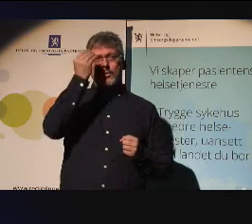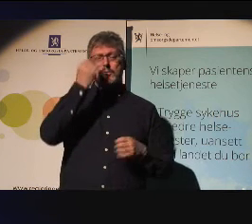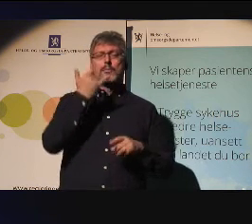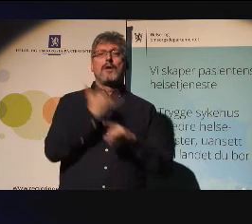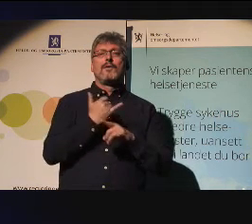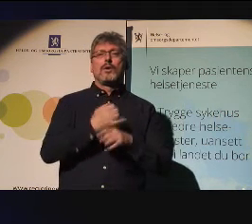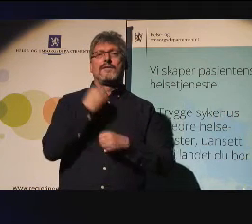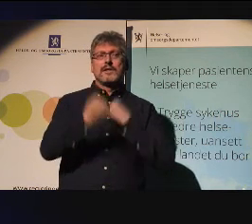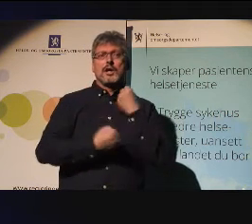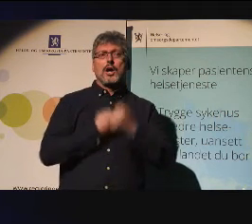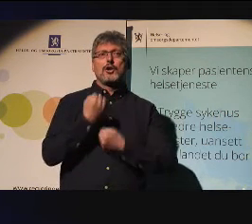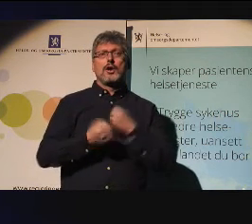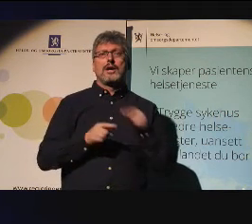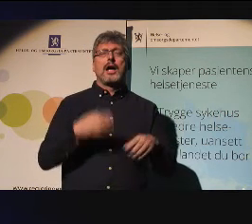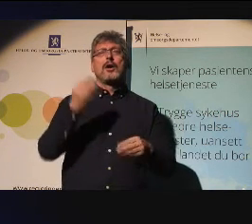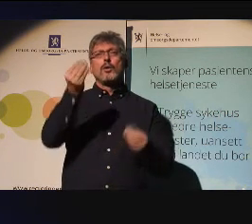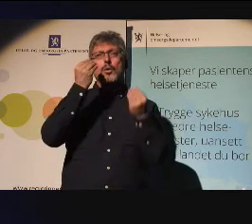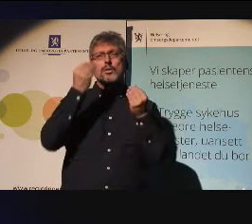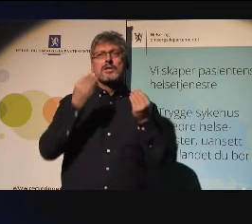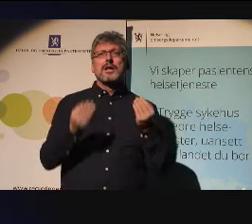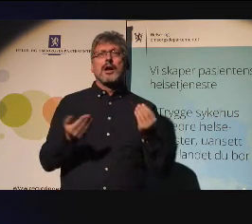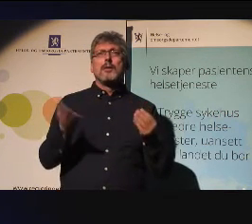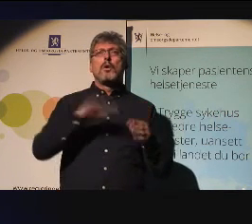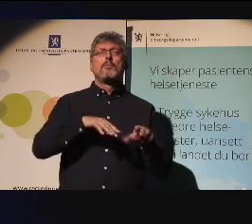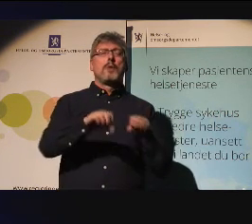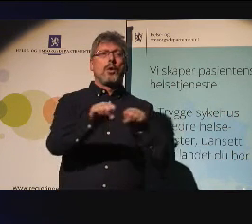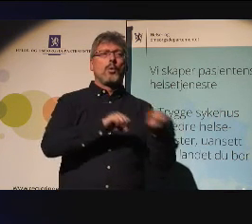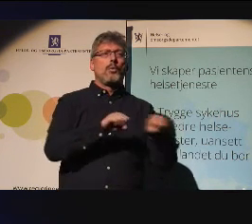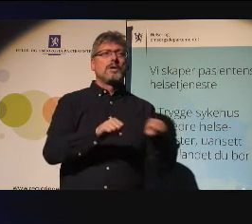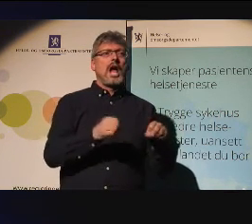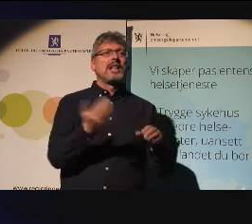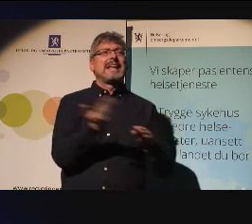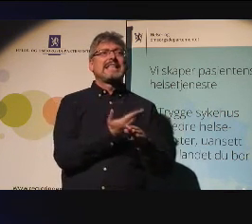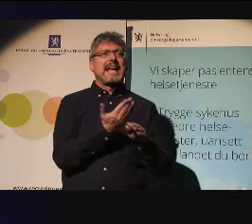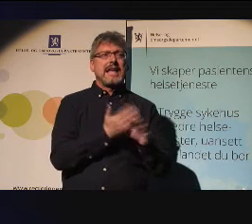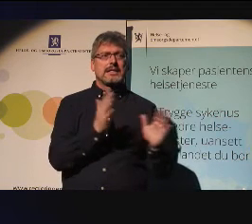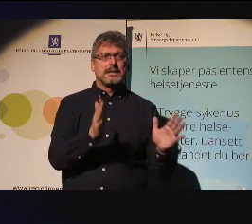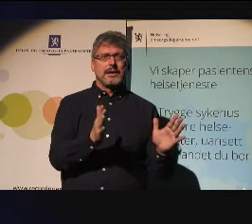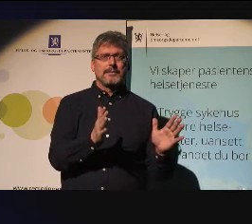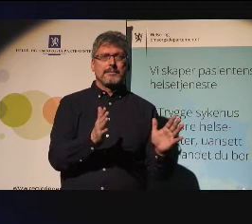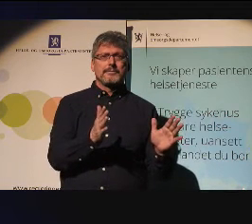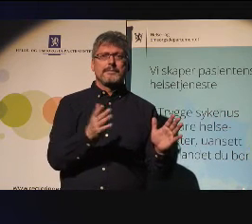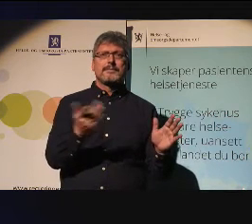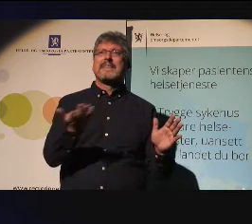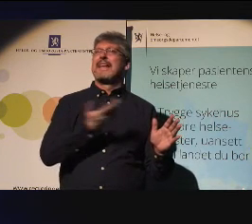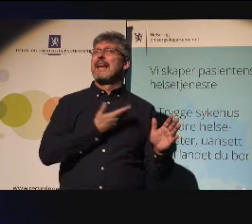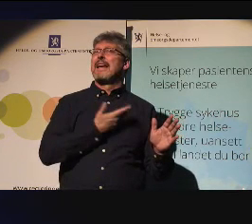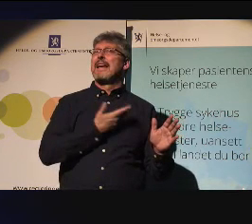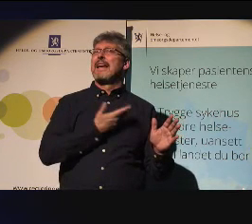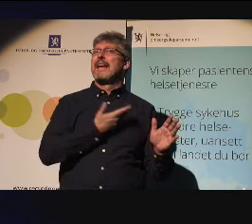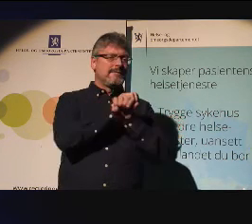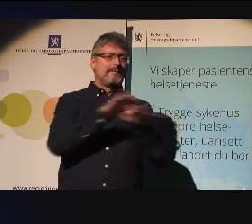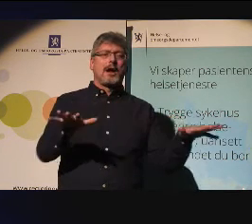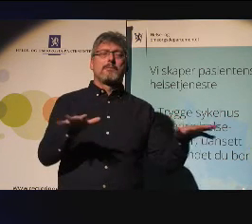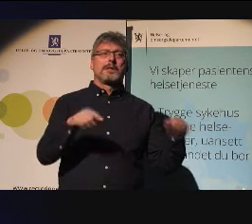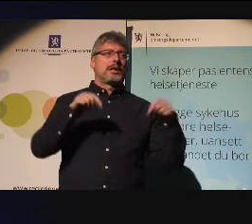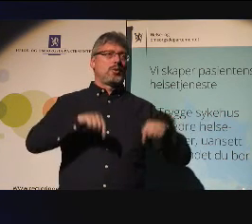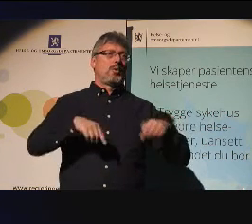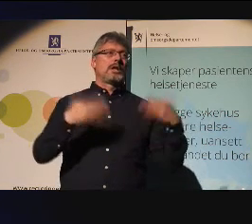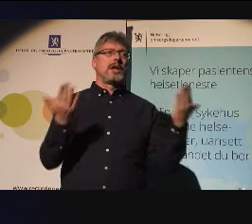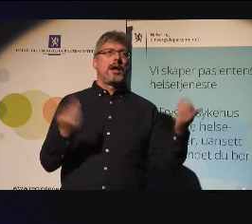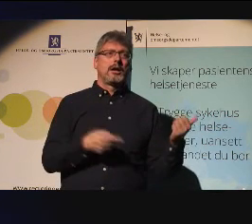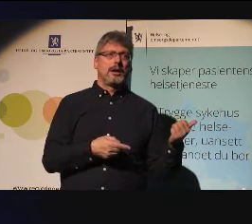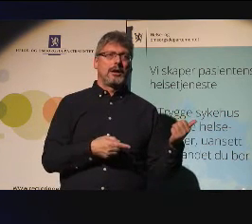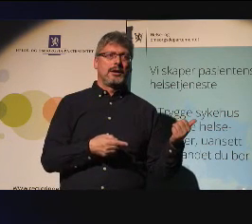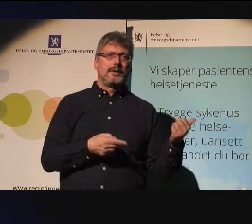fungerer. Kunnskapen om de kommunale tjenestene veldig fragmentert i dag. Derfor